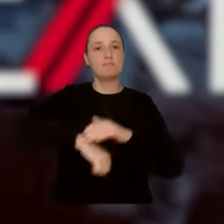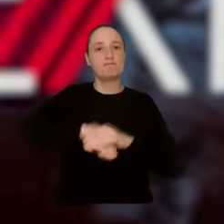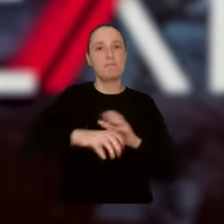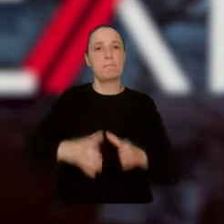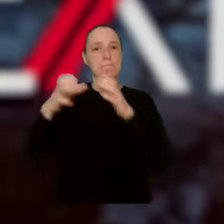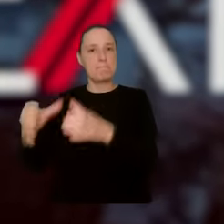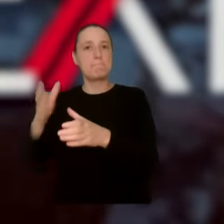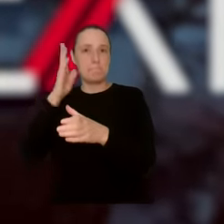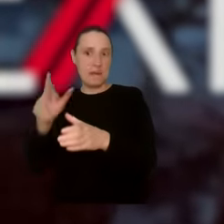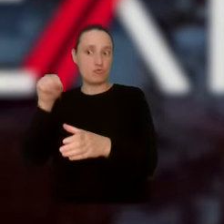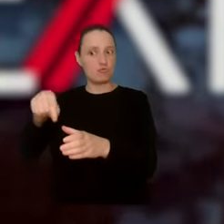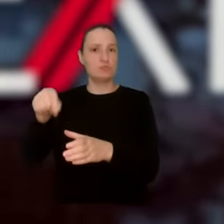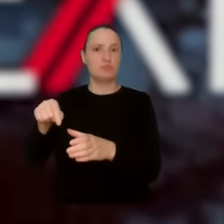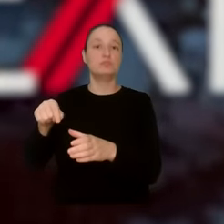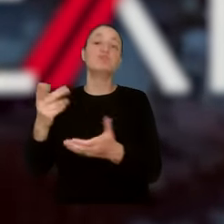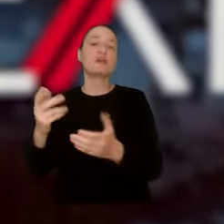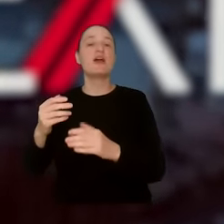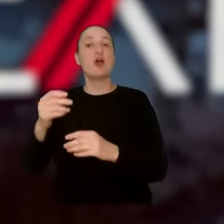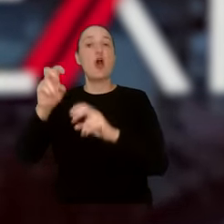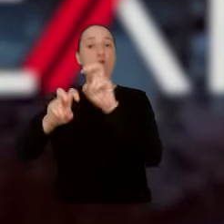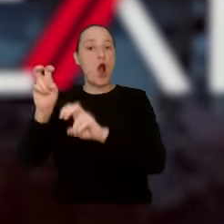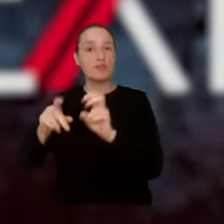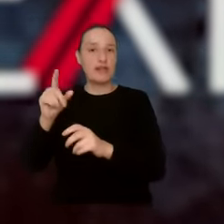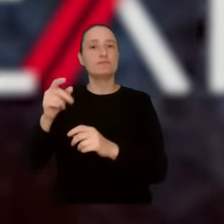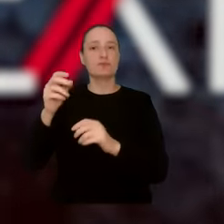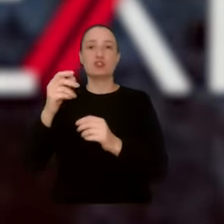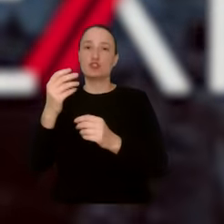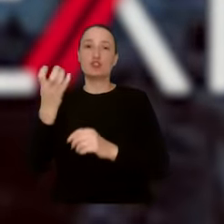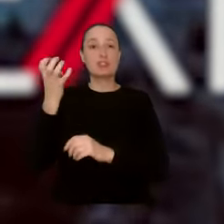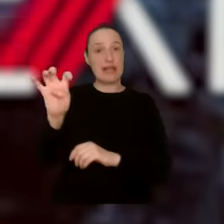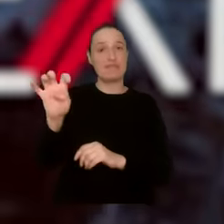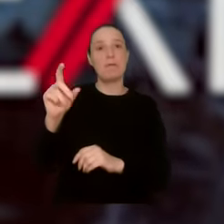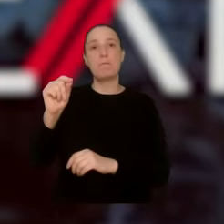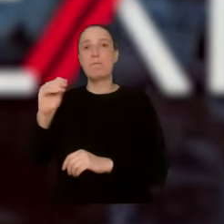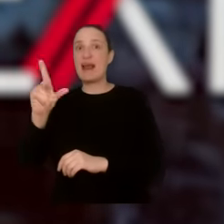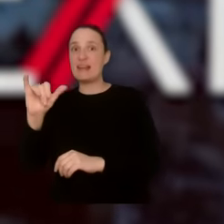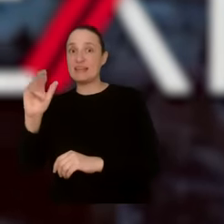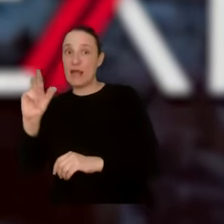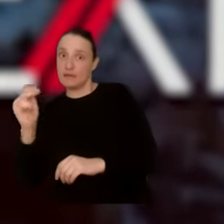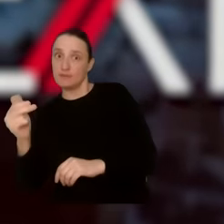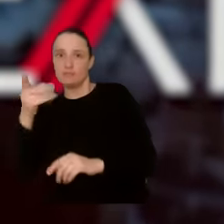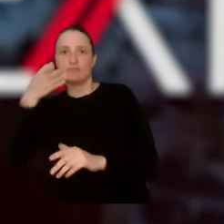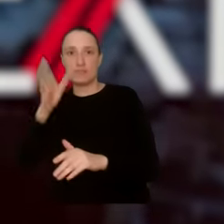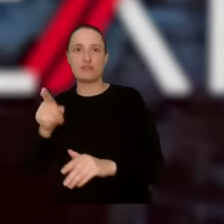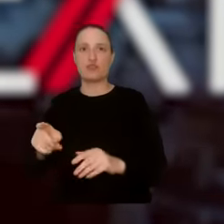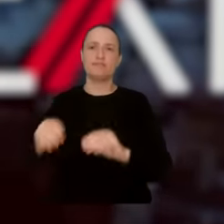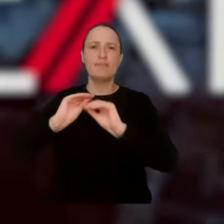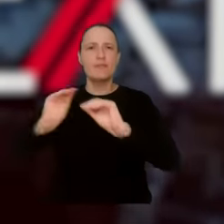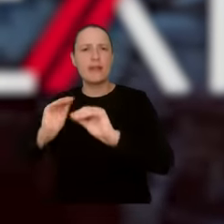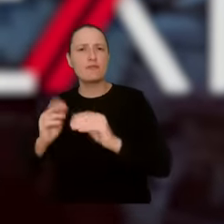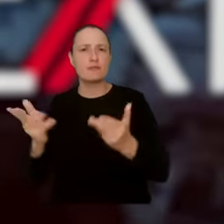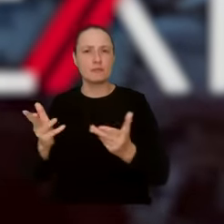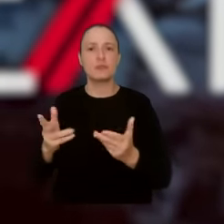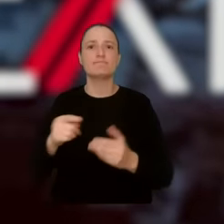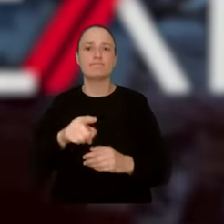Michał Probierz postawili na czterogwiazdkowy hotel Pelikan. Obyśmy łykali kolejnych rywali jak Pelikan właśnie. A trenować będziemy na boiskach